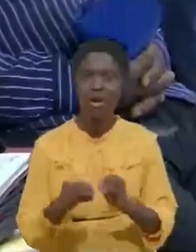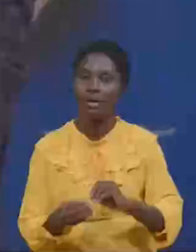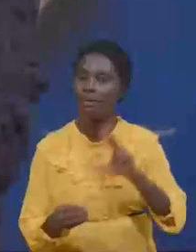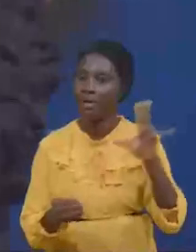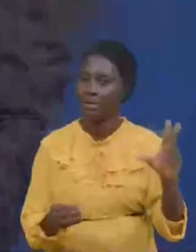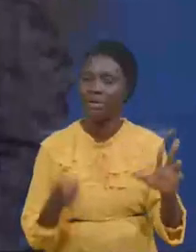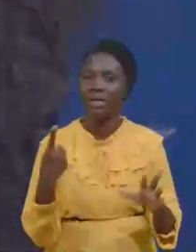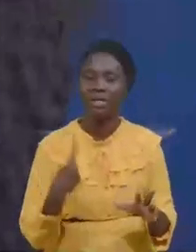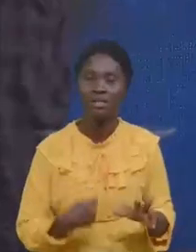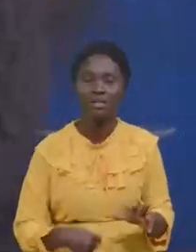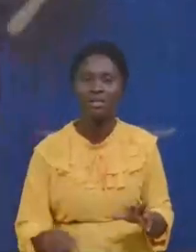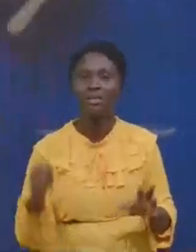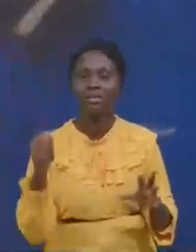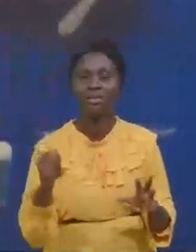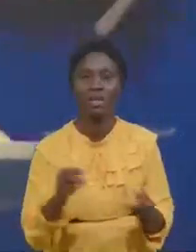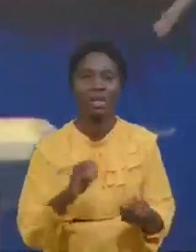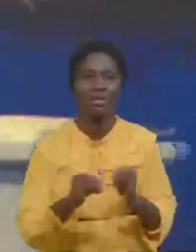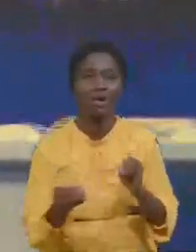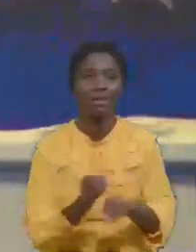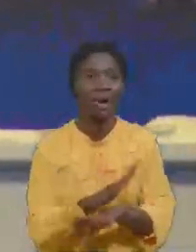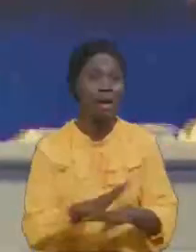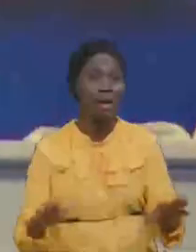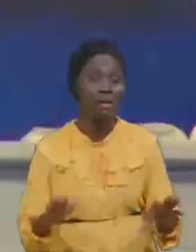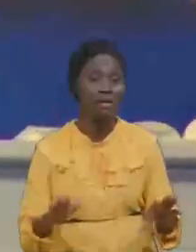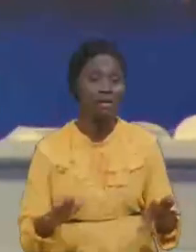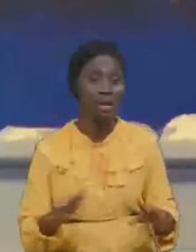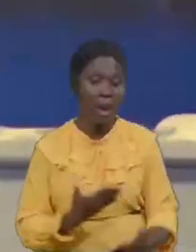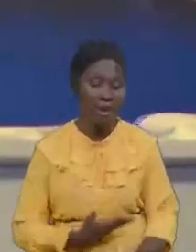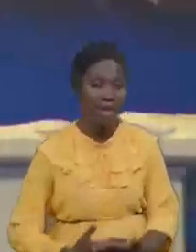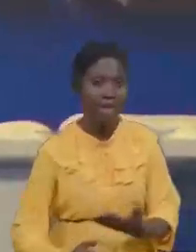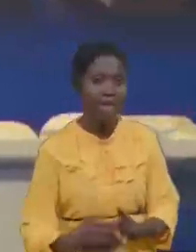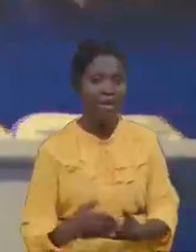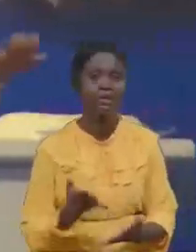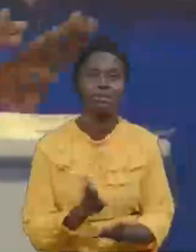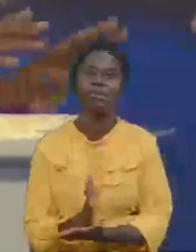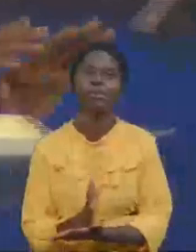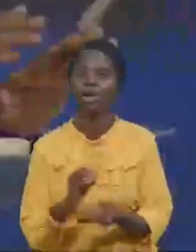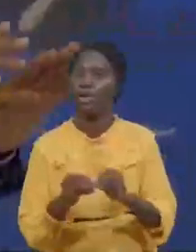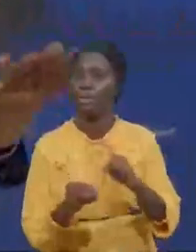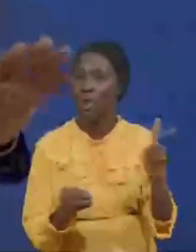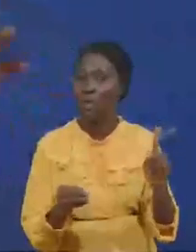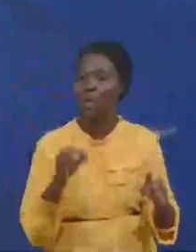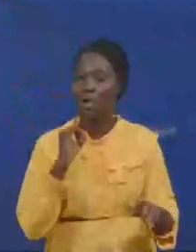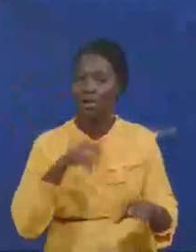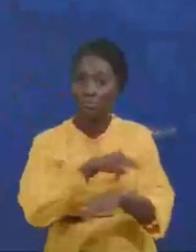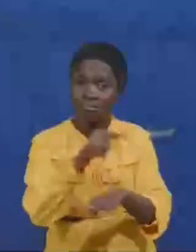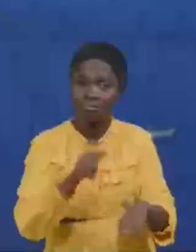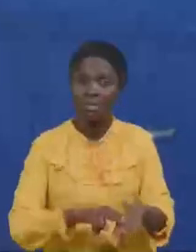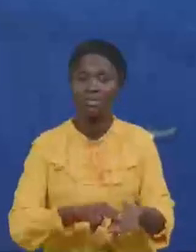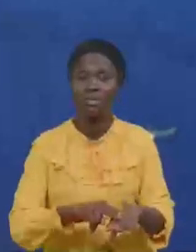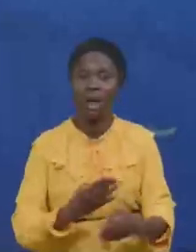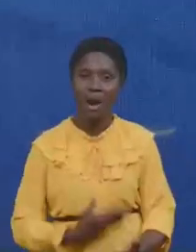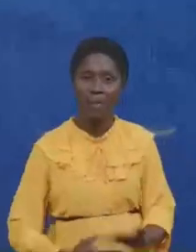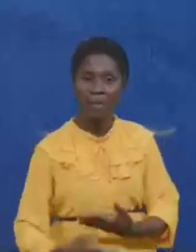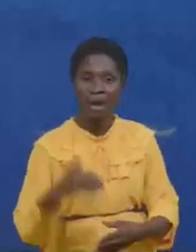les droits d'aînesse innombrables. Un, la naissance naturelle dans